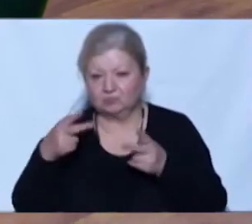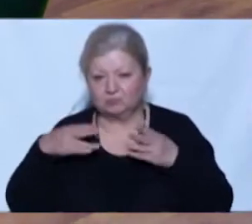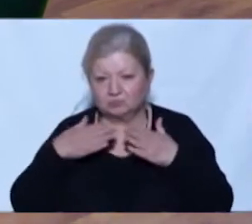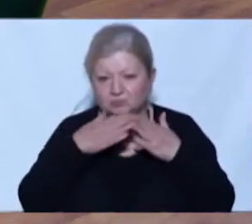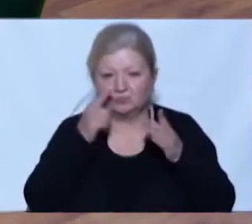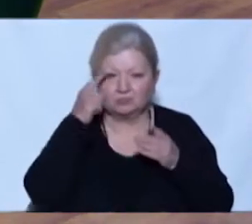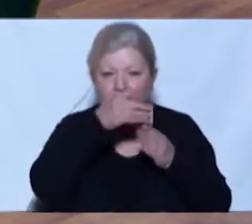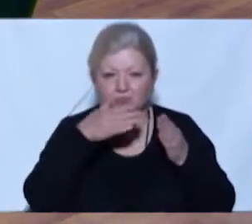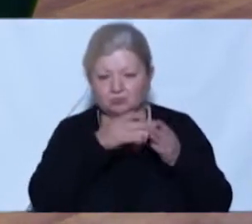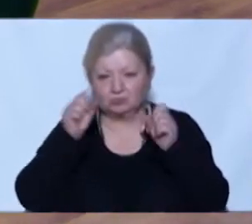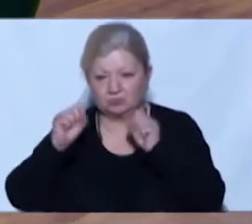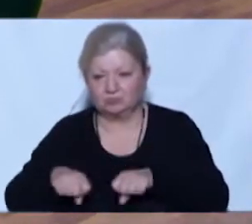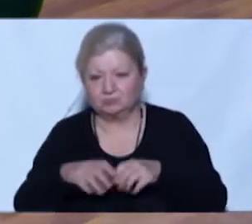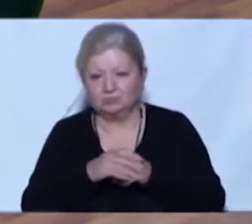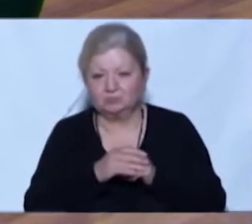განხორციელება შეეძლოთ.